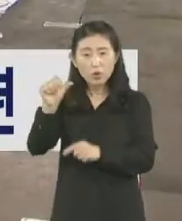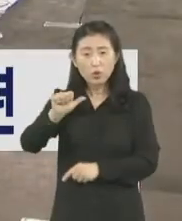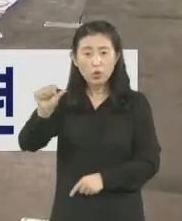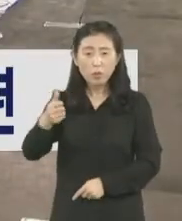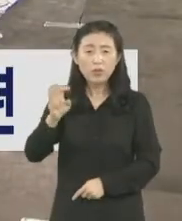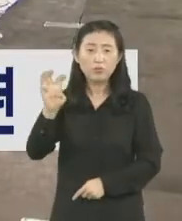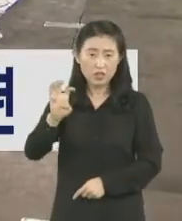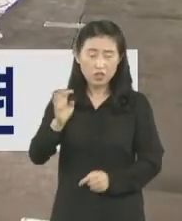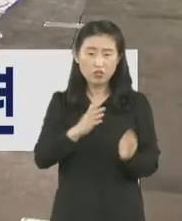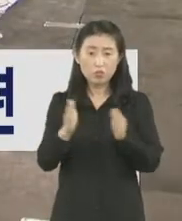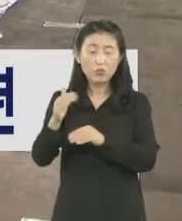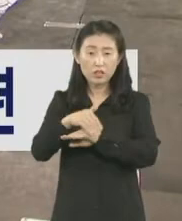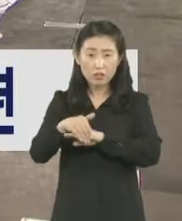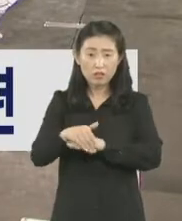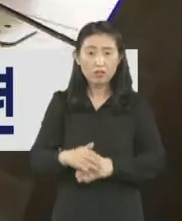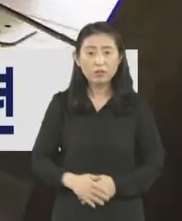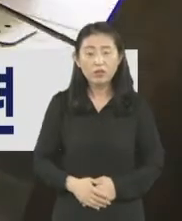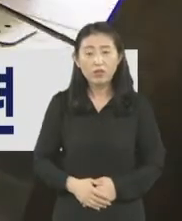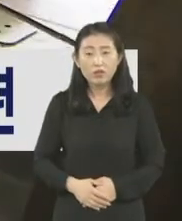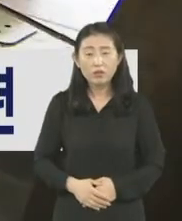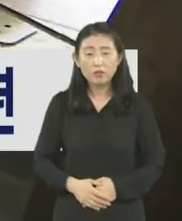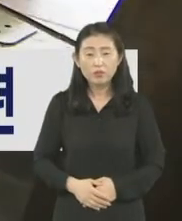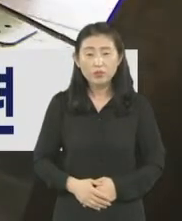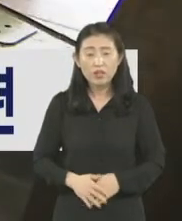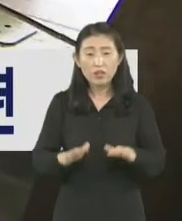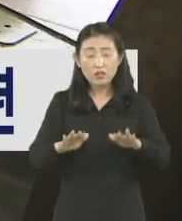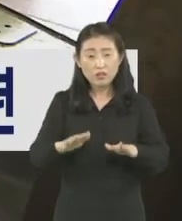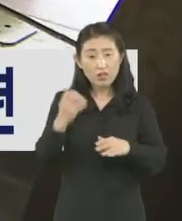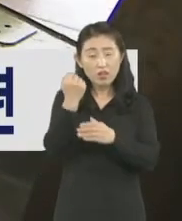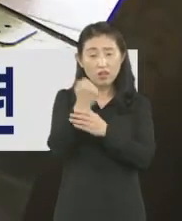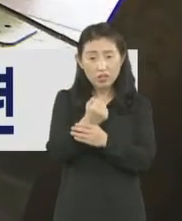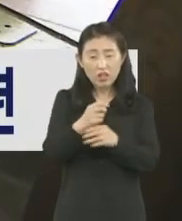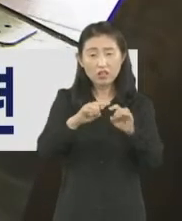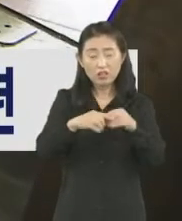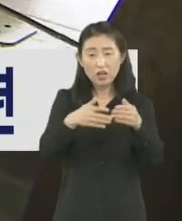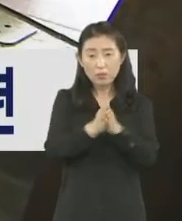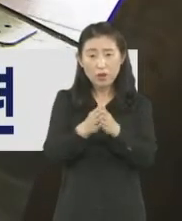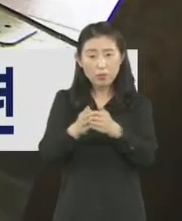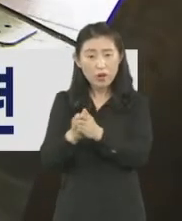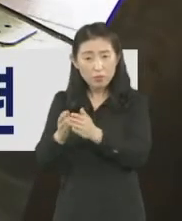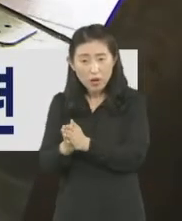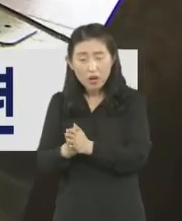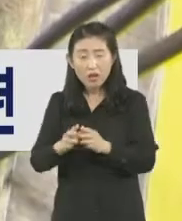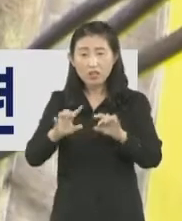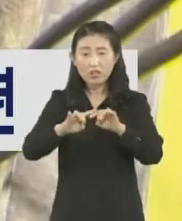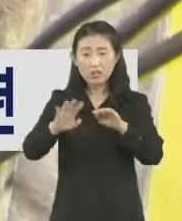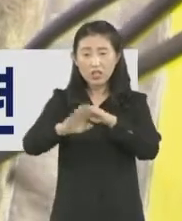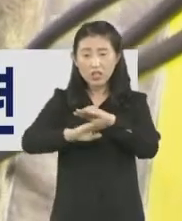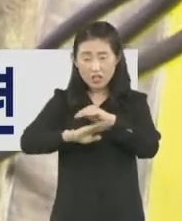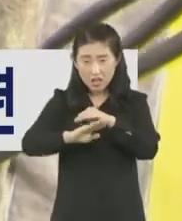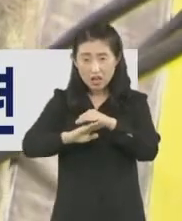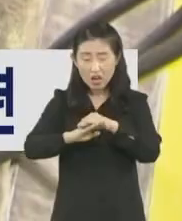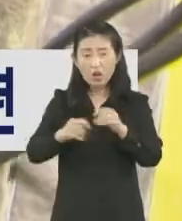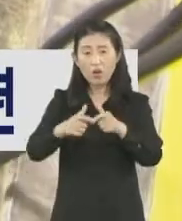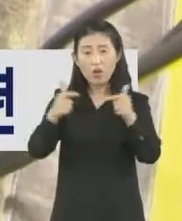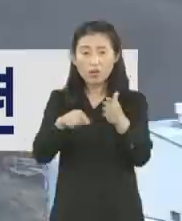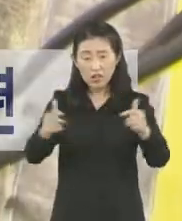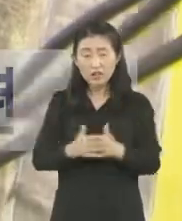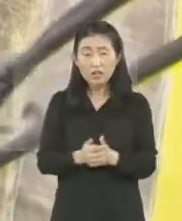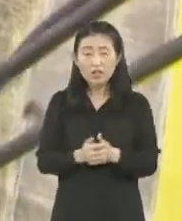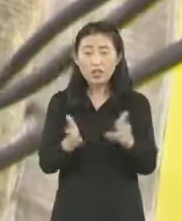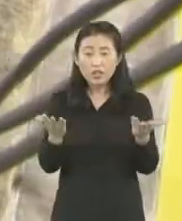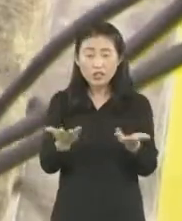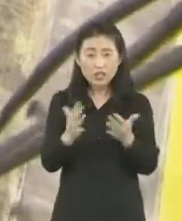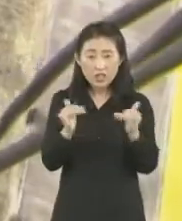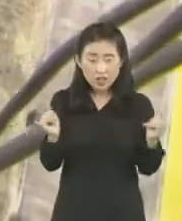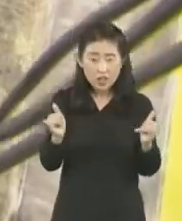만들 계획입니다 돈은 석탄 화력 의 단계적 폐쇄에 와 전기차 보급 확대에 따른 위기 산업 종사자의 직무분석